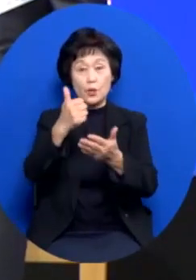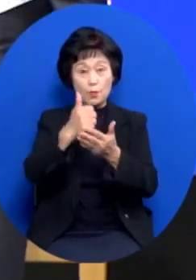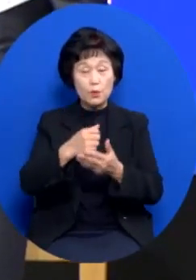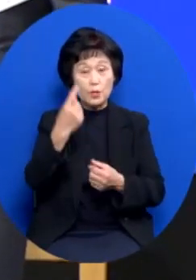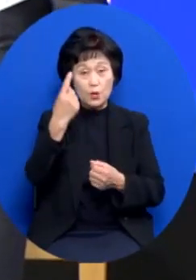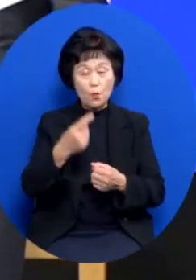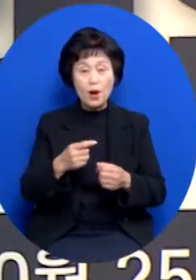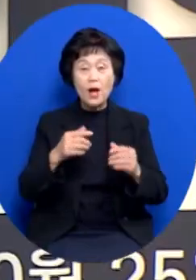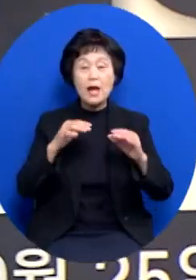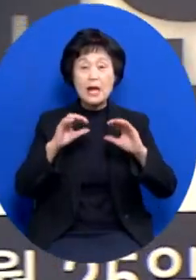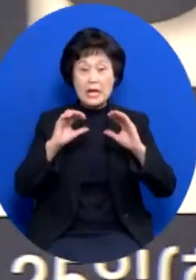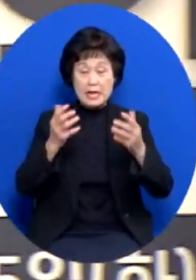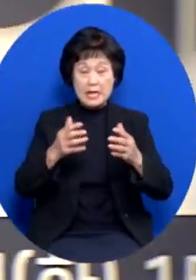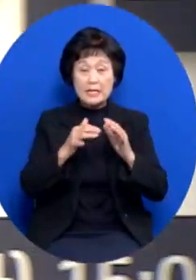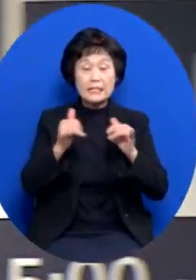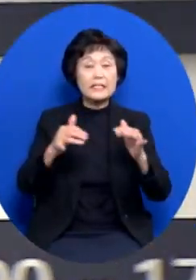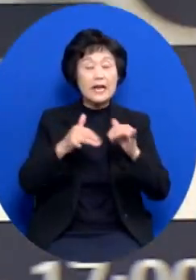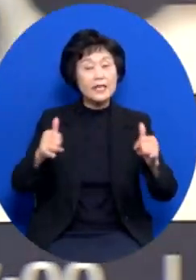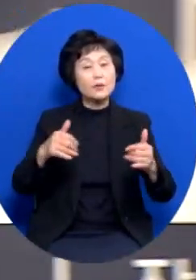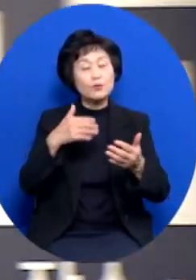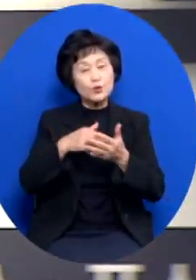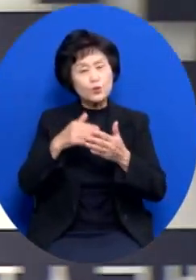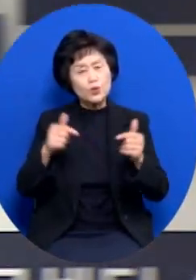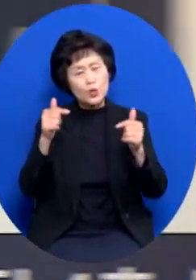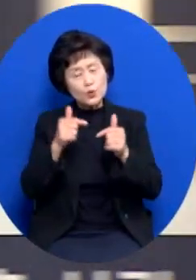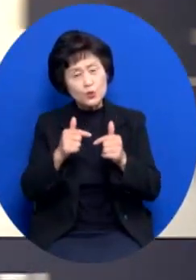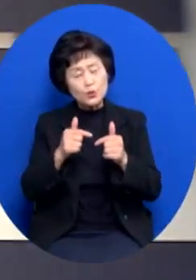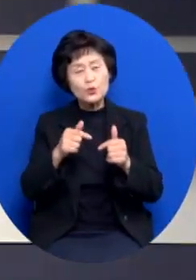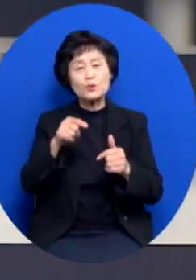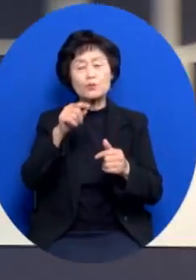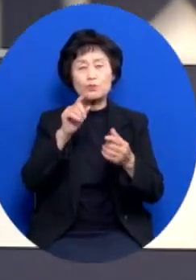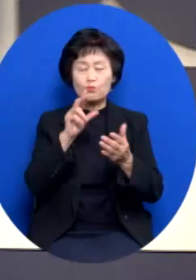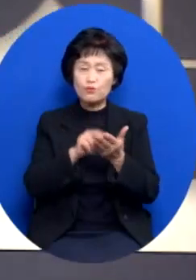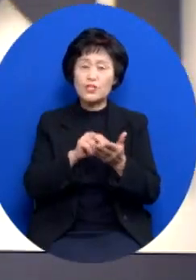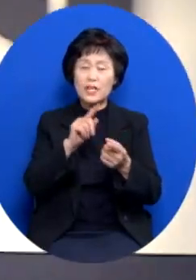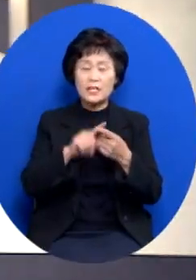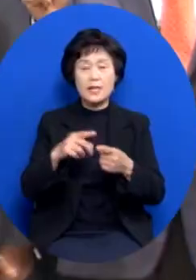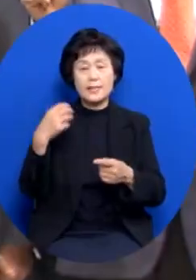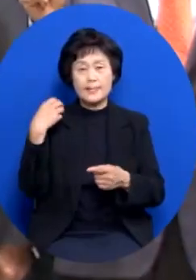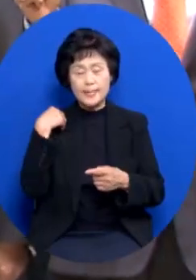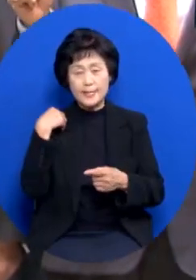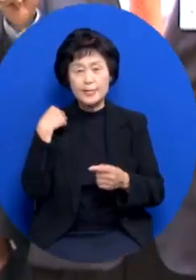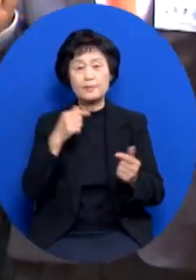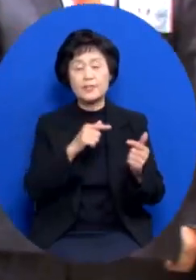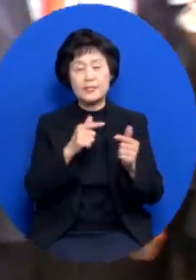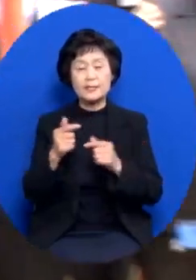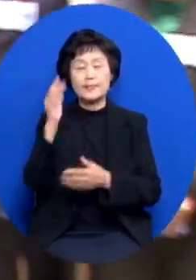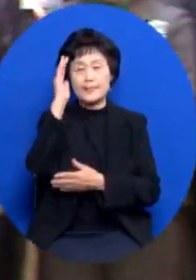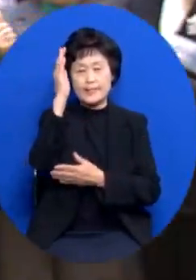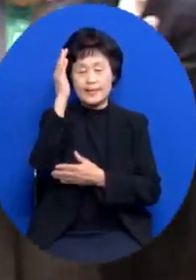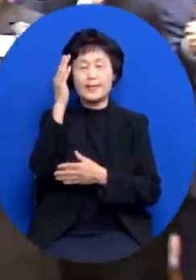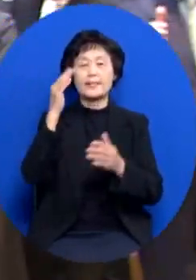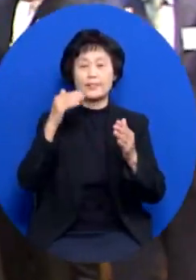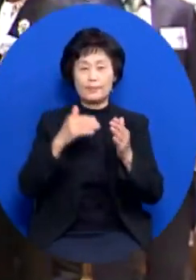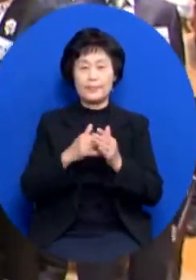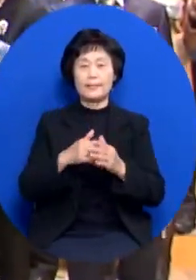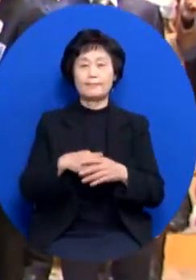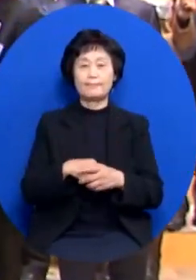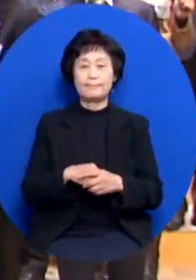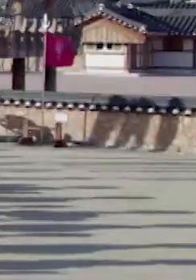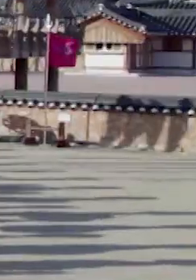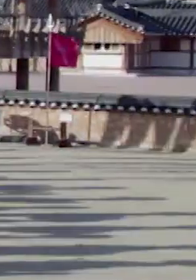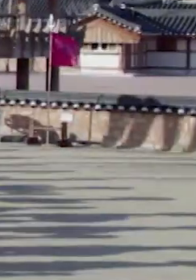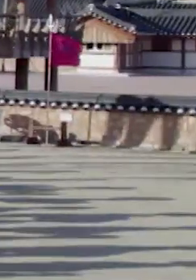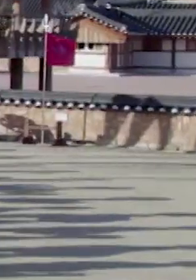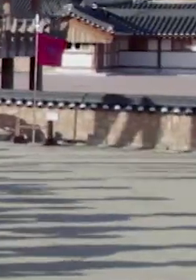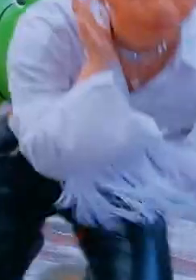인구 축소 시대 민간기업의 책임과 역할에 대해 모색했습니다. CTS 뉴스 김인혜입니다.